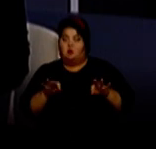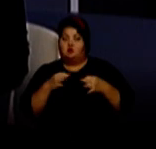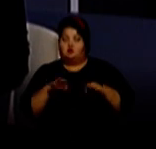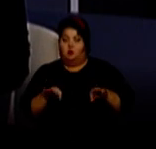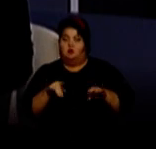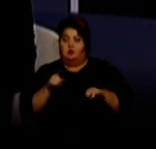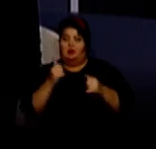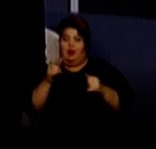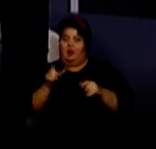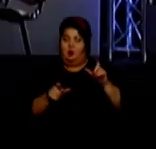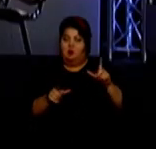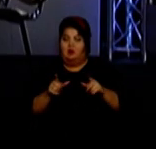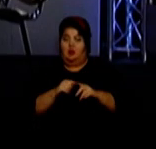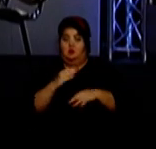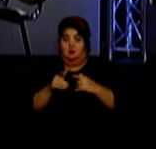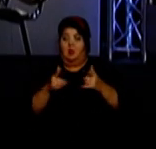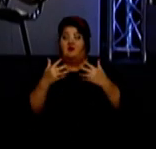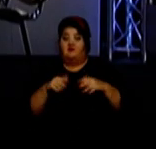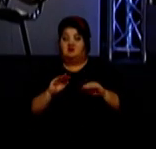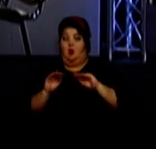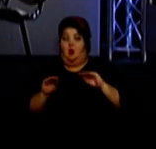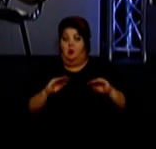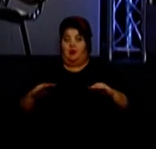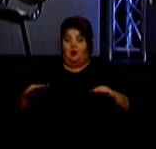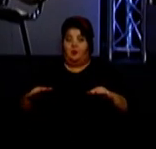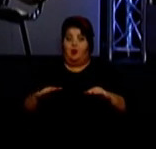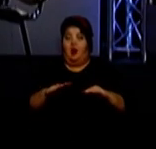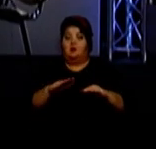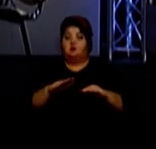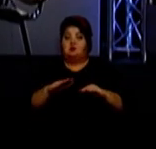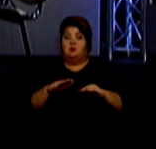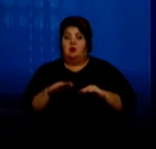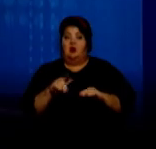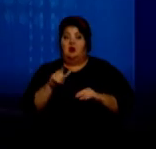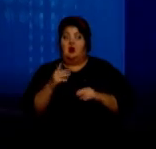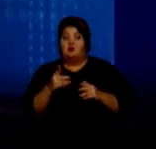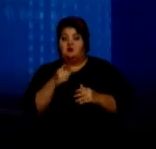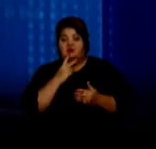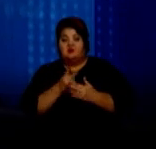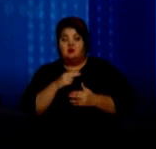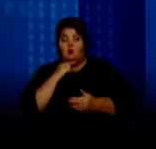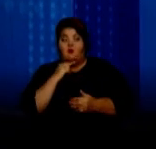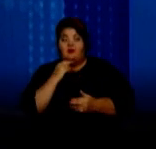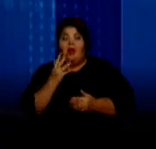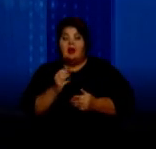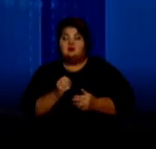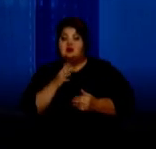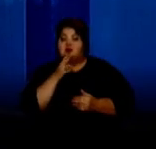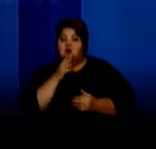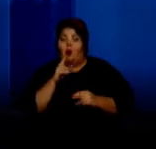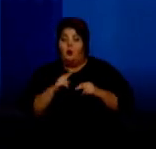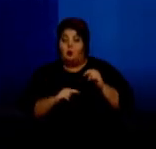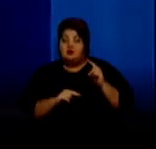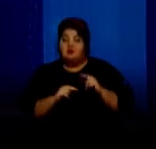інвалідністю, пристосований для їхніх потреб? А він вже обладнаний пандусами. Якщо ви звернули увагу, ще за часів будівництва